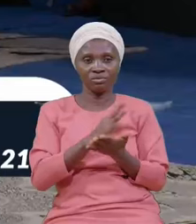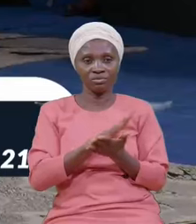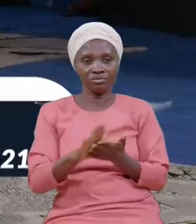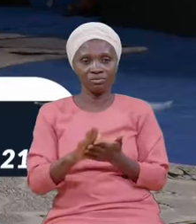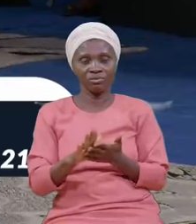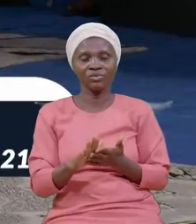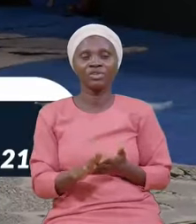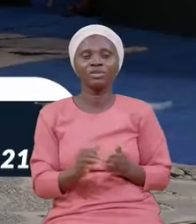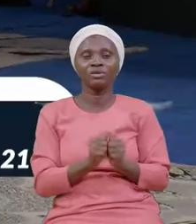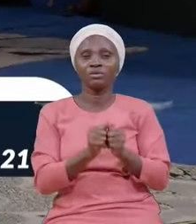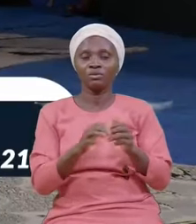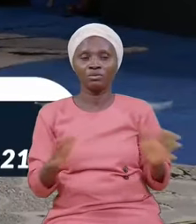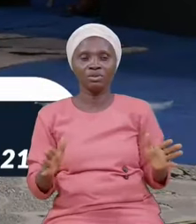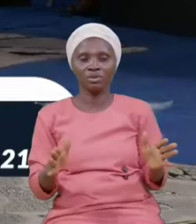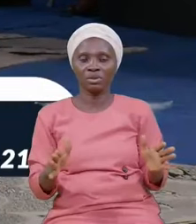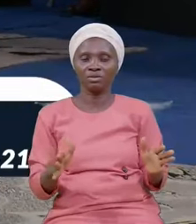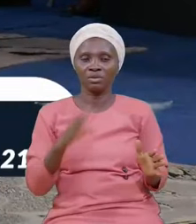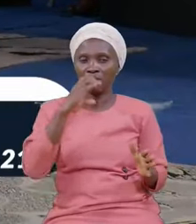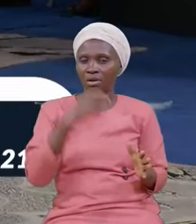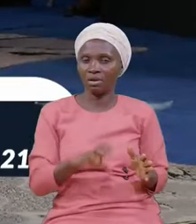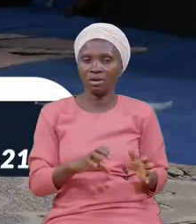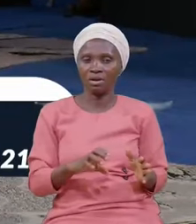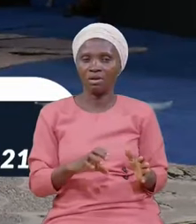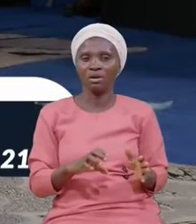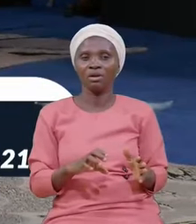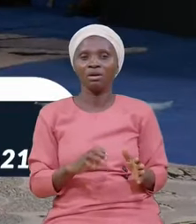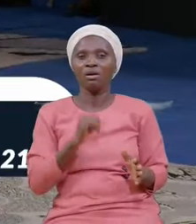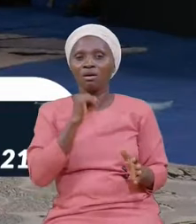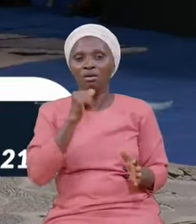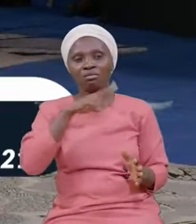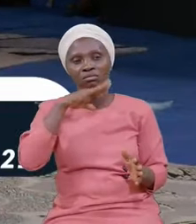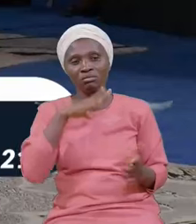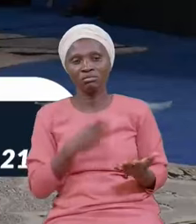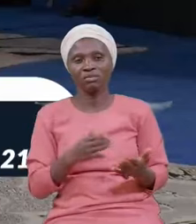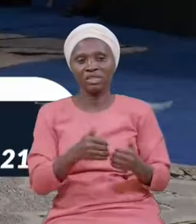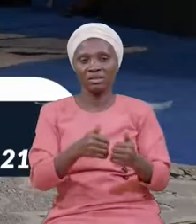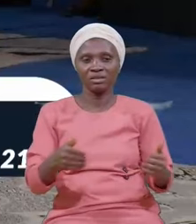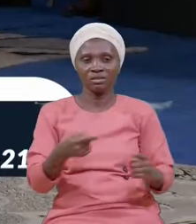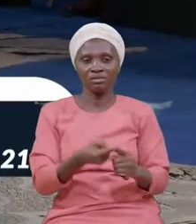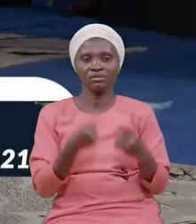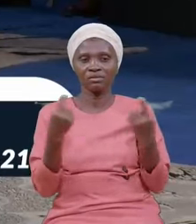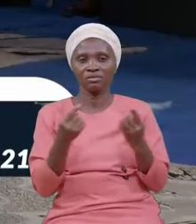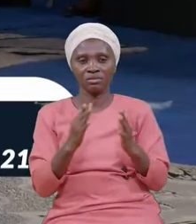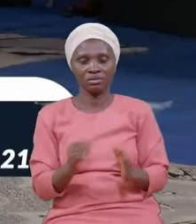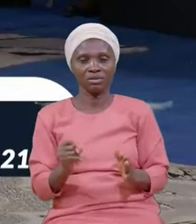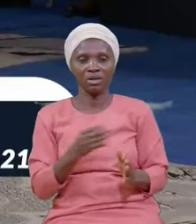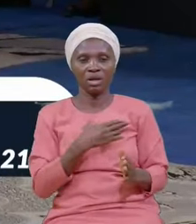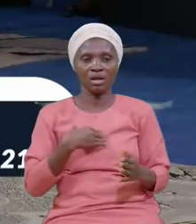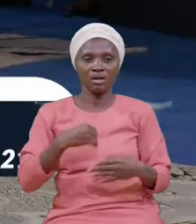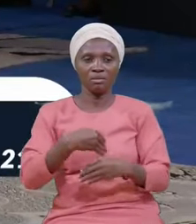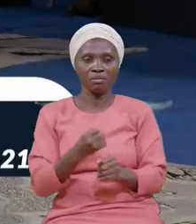saint, innocent, sans tache, séparé des pécheurs et plus élevé que les saints, les cieux. Il